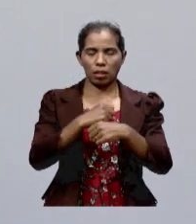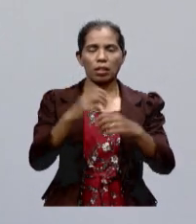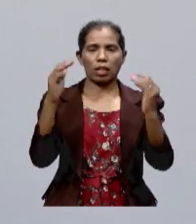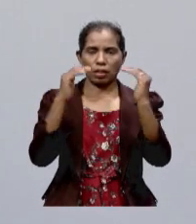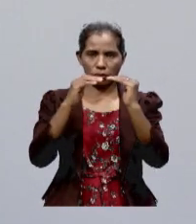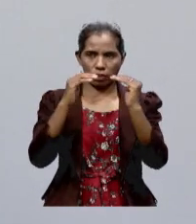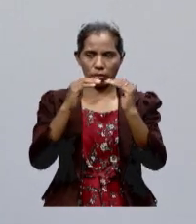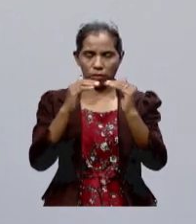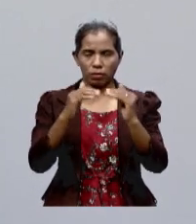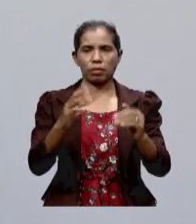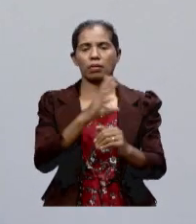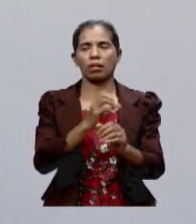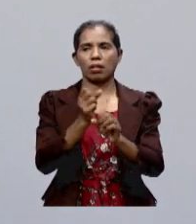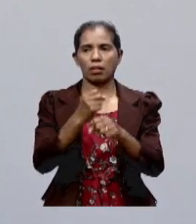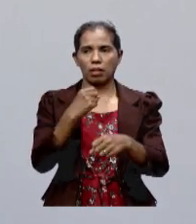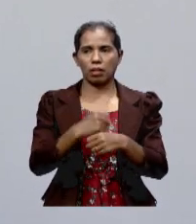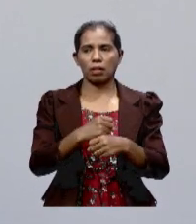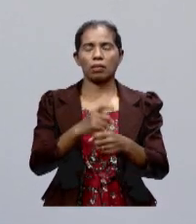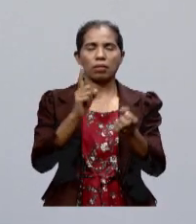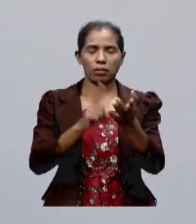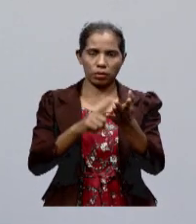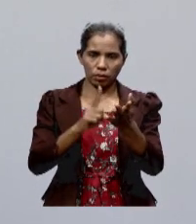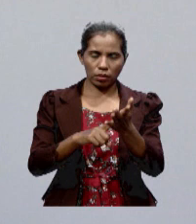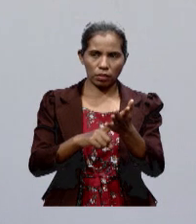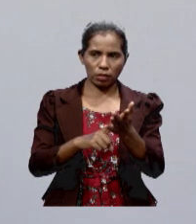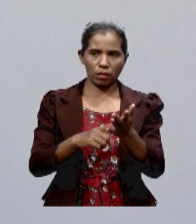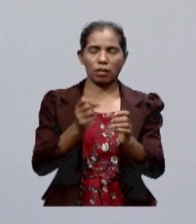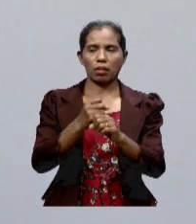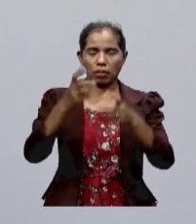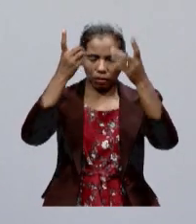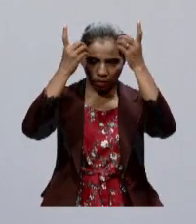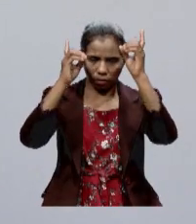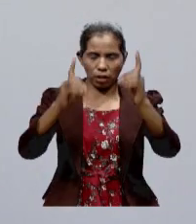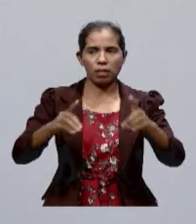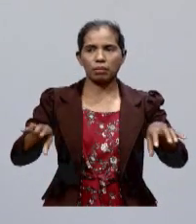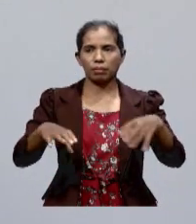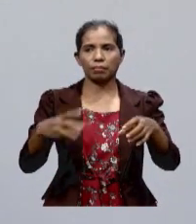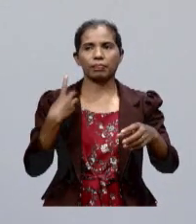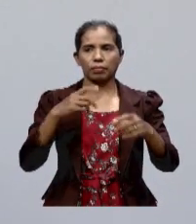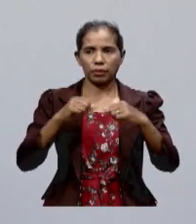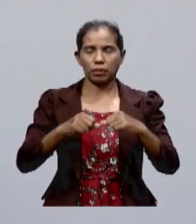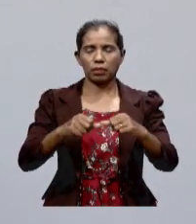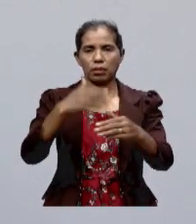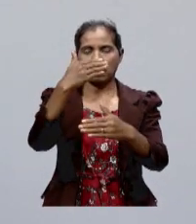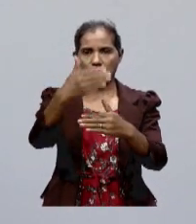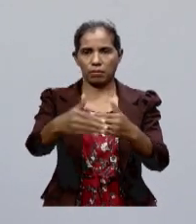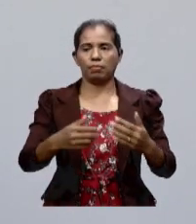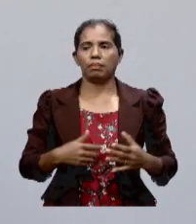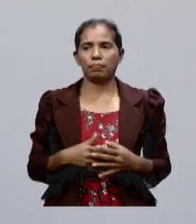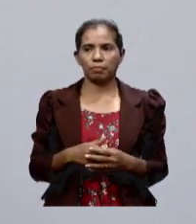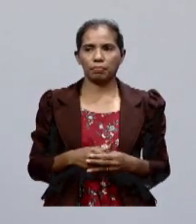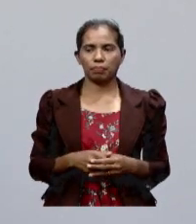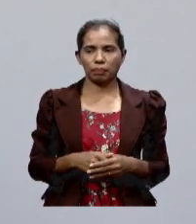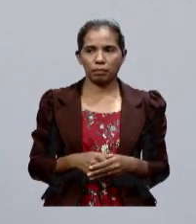itanian reunião kude halau diskusaun halau dizisaun si bisu balu kontinual lau ba oin.